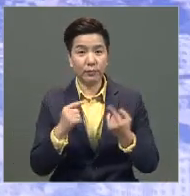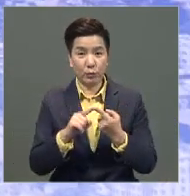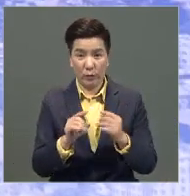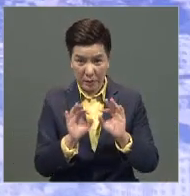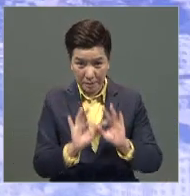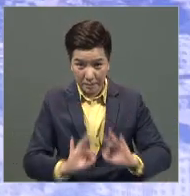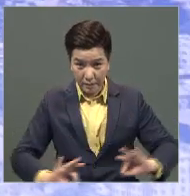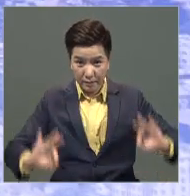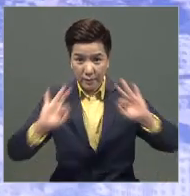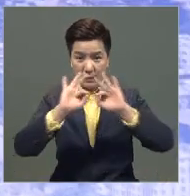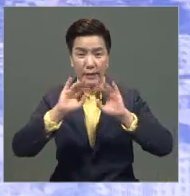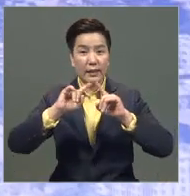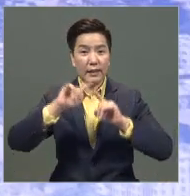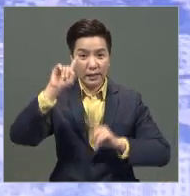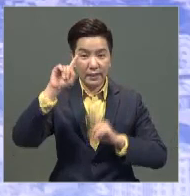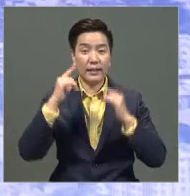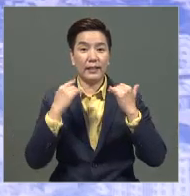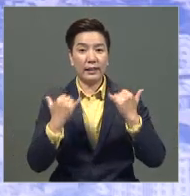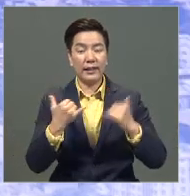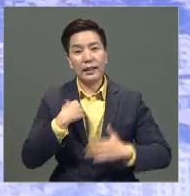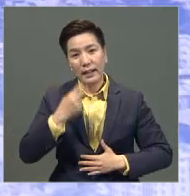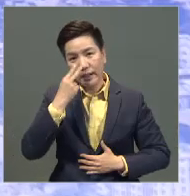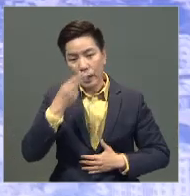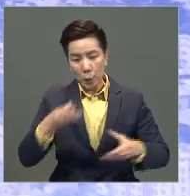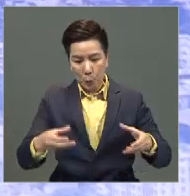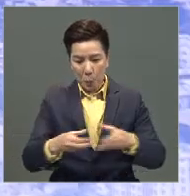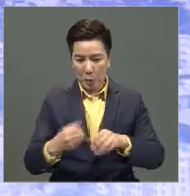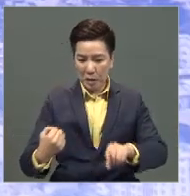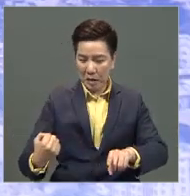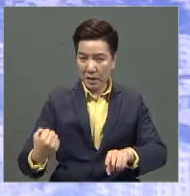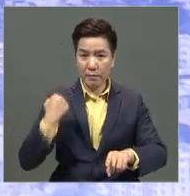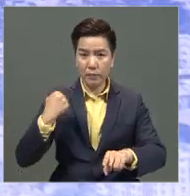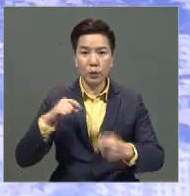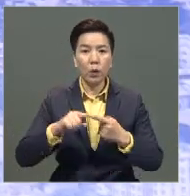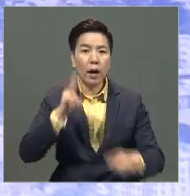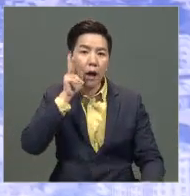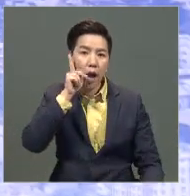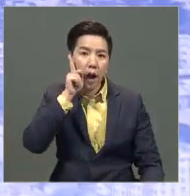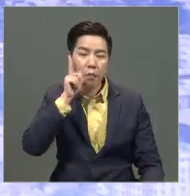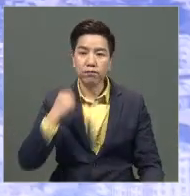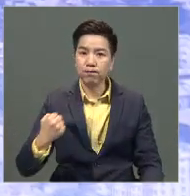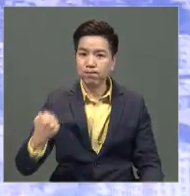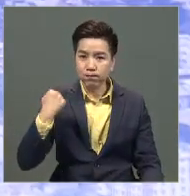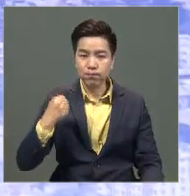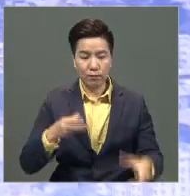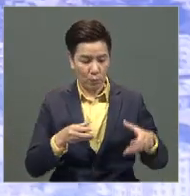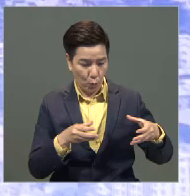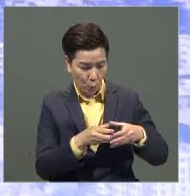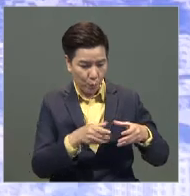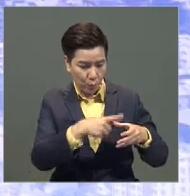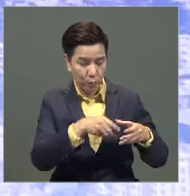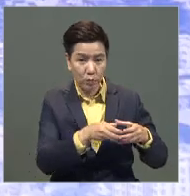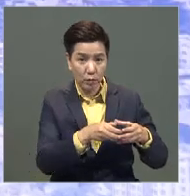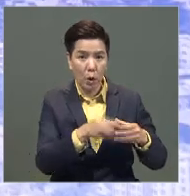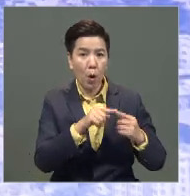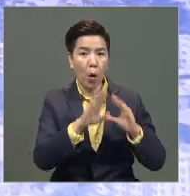ตอนนี้ก็คือได้เห็นความเข้มแข็งของทางสื่อมวลชนเข้มแข็งของทางทีม